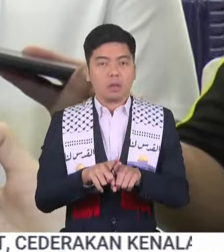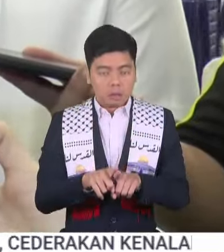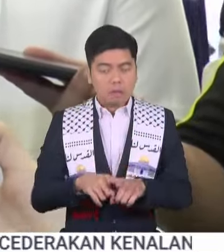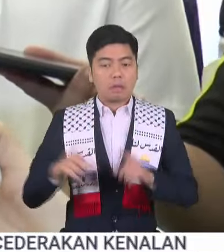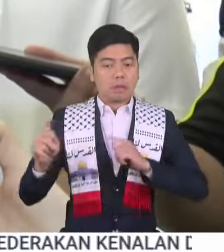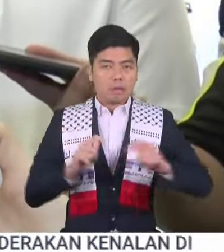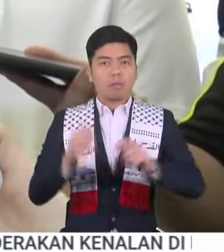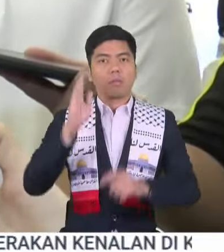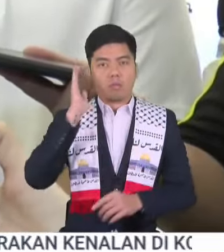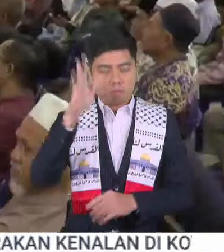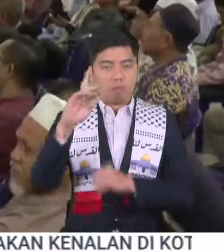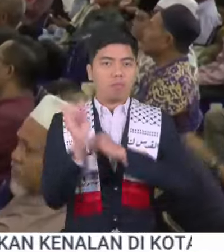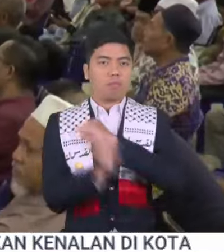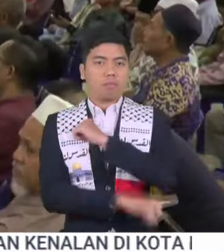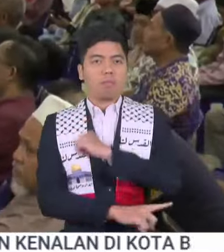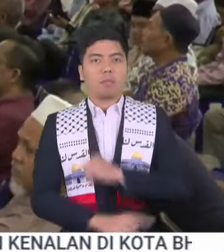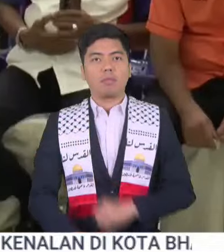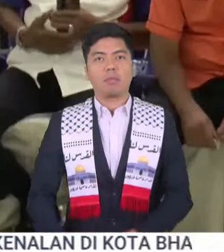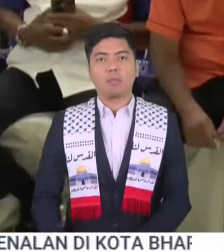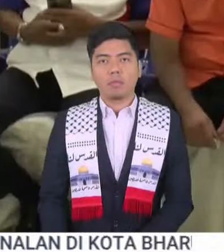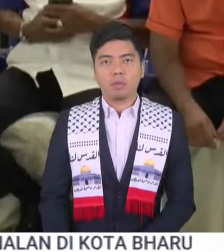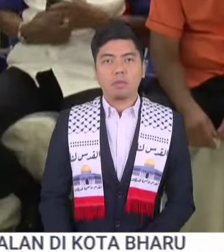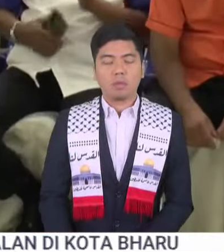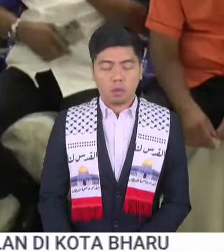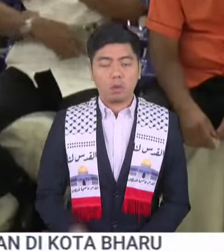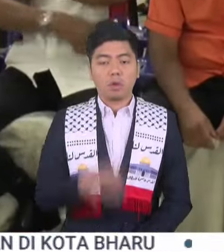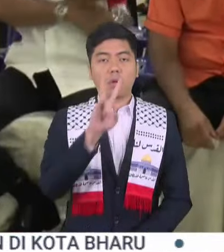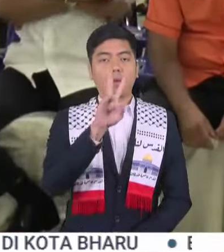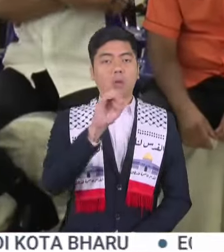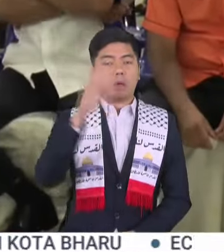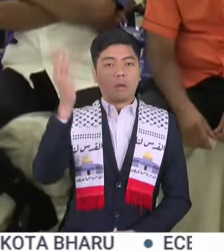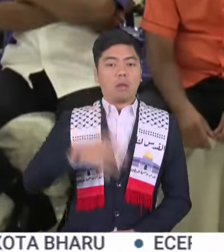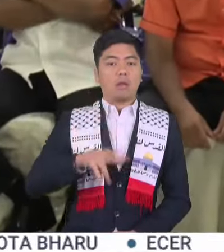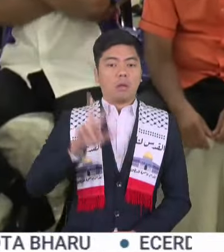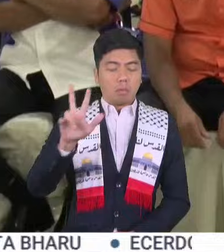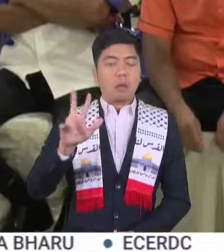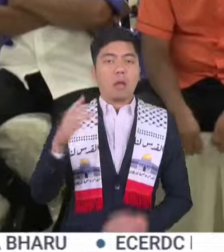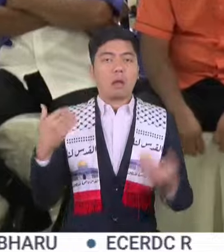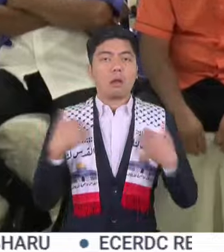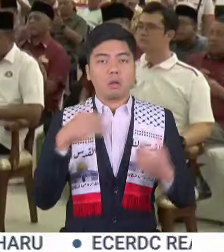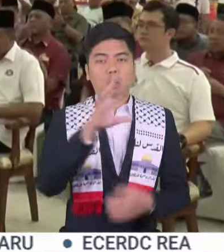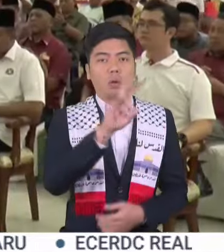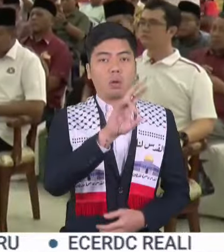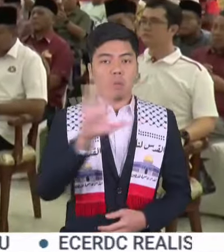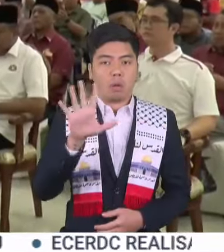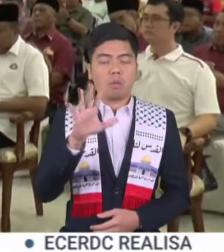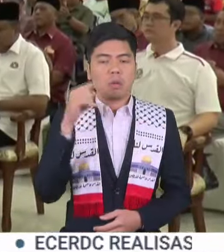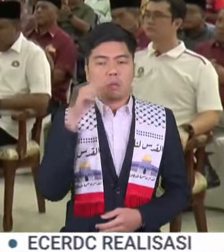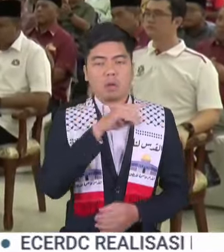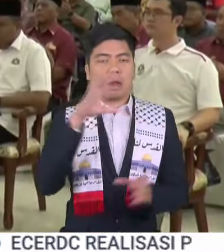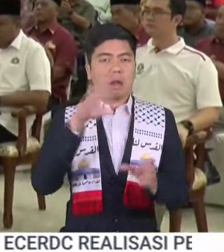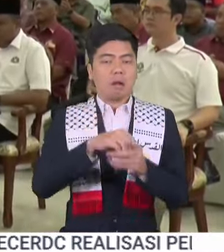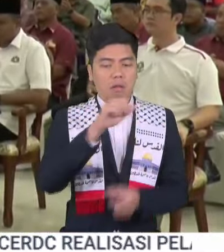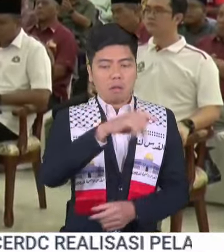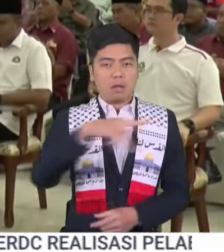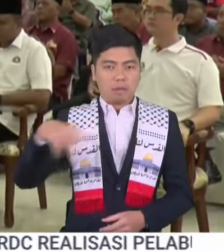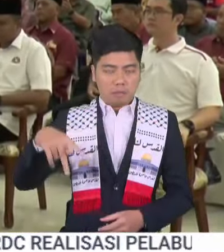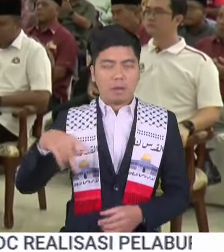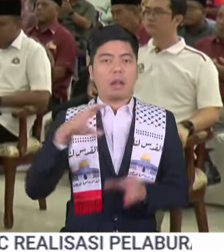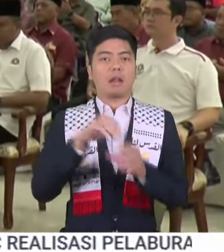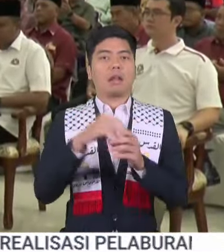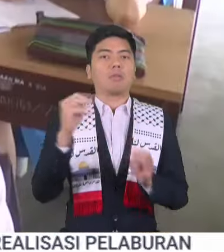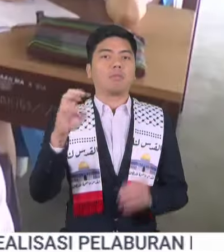akan diambil. Setakat 20 Mac lepas, 705 aduan berkaitan penipuan dalam talian diterima Kementerian